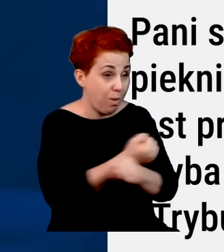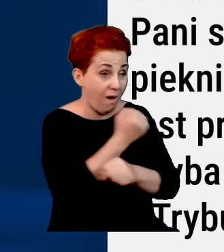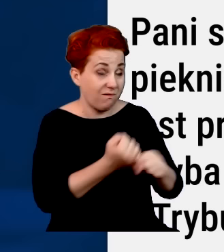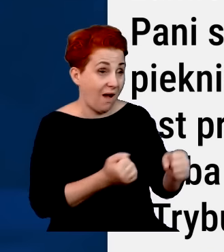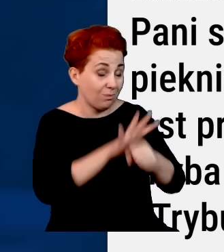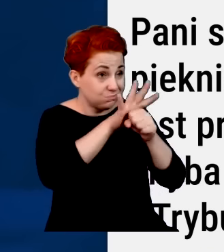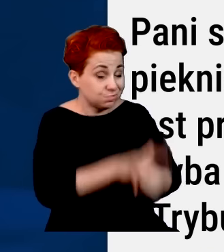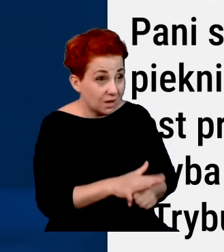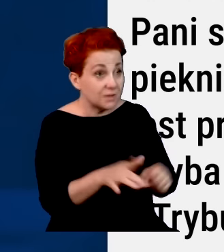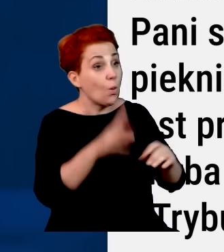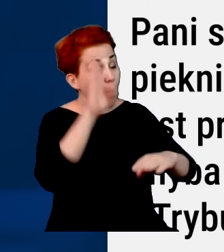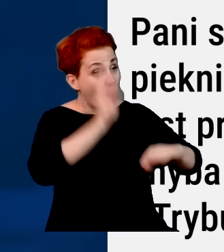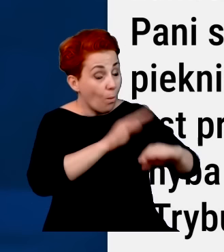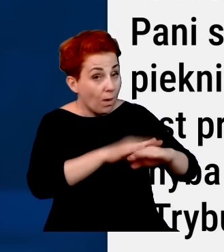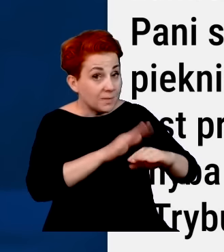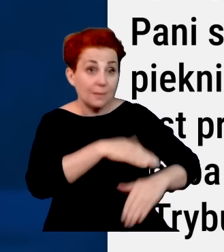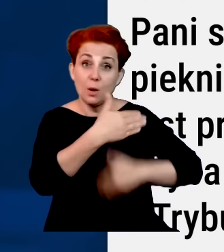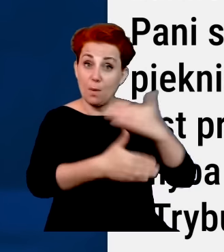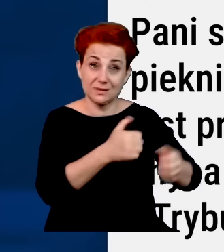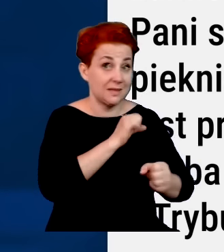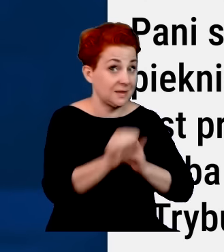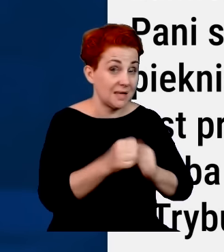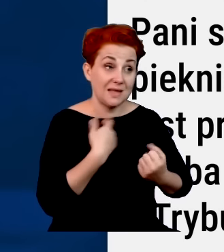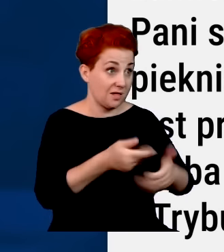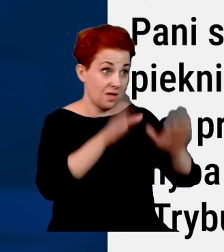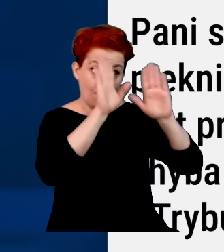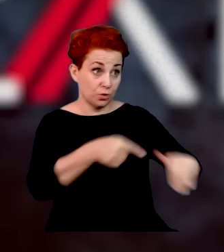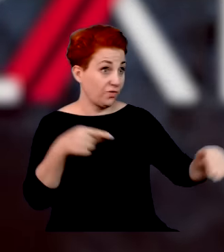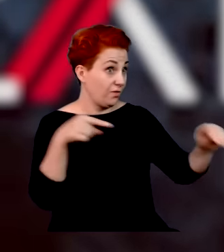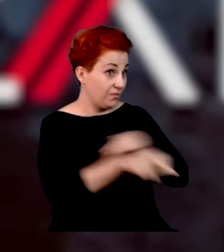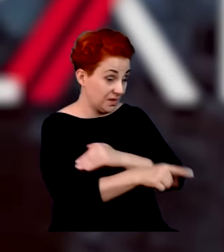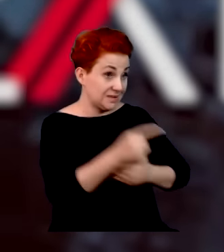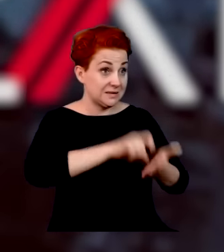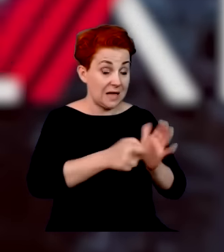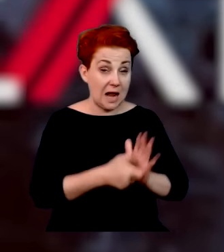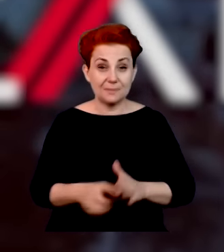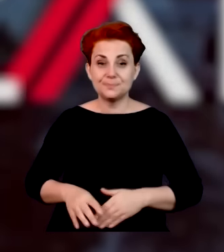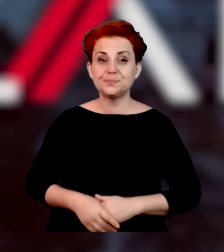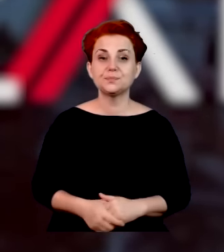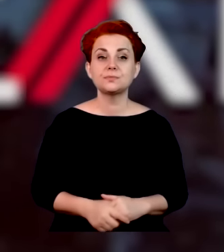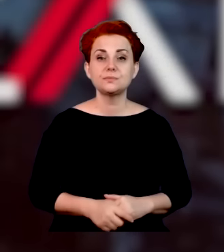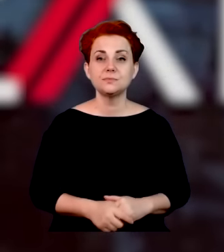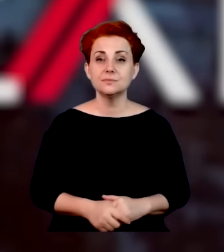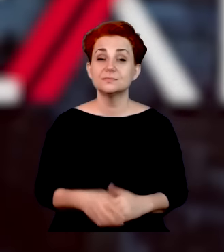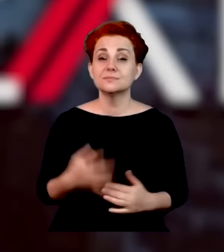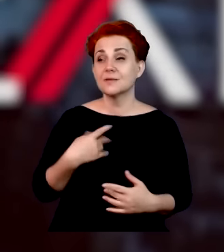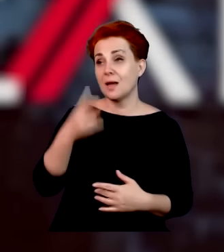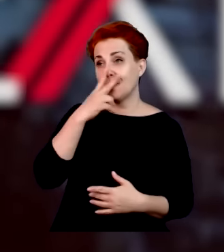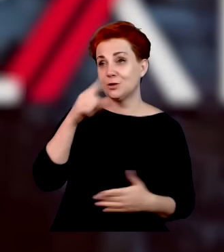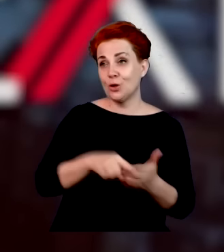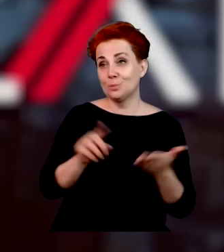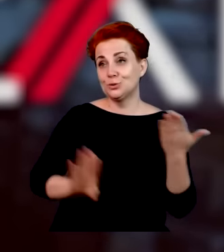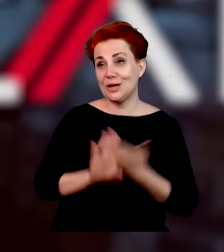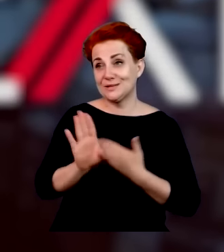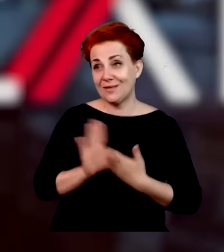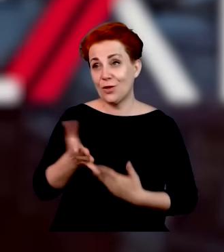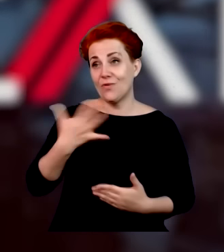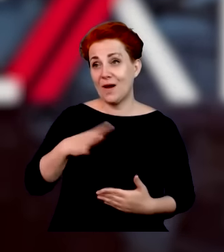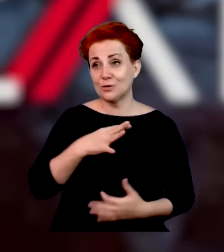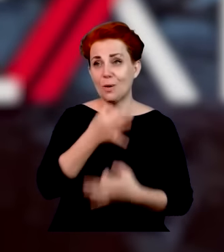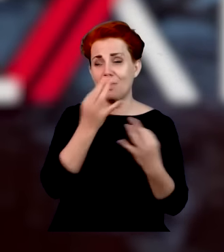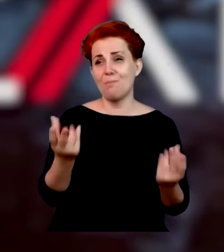że postępowanie się toczy. Ja panu nie zezwoliłam na opuszczenie sali. No i patrząc na tę szopkę, warto zadać pytanie, po co nam